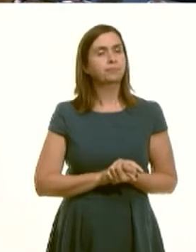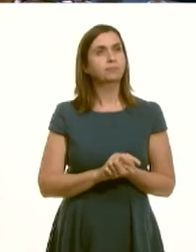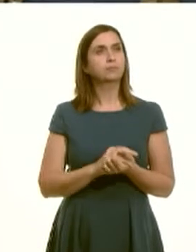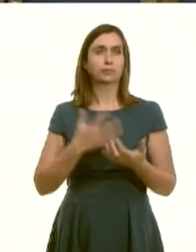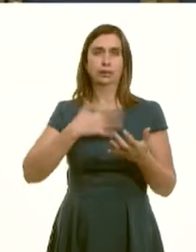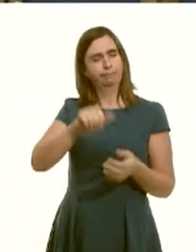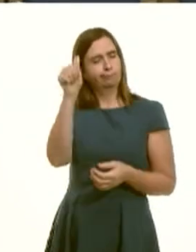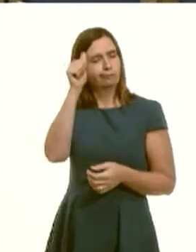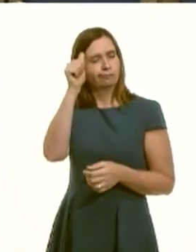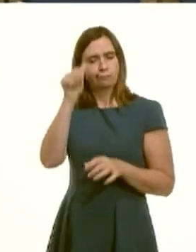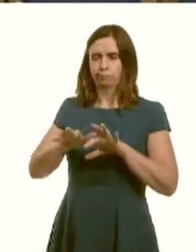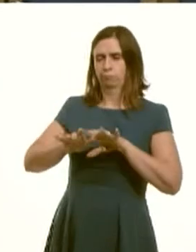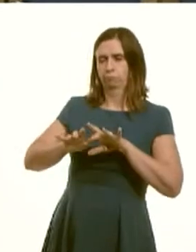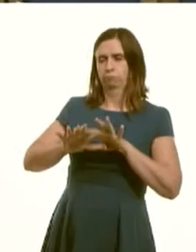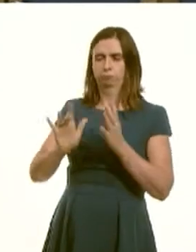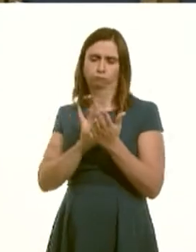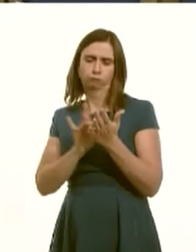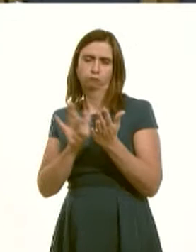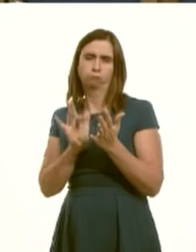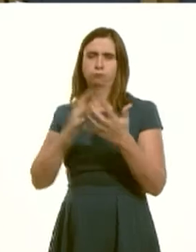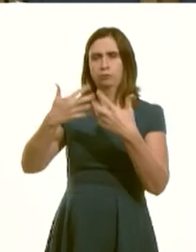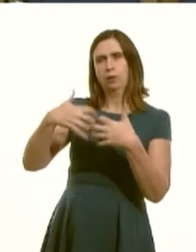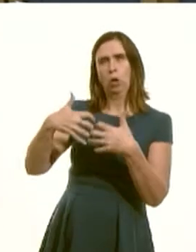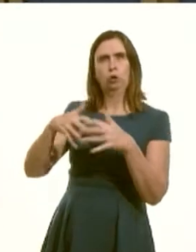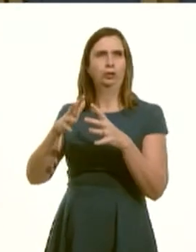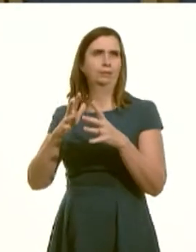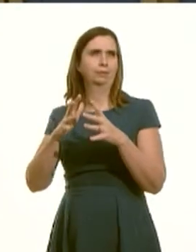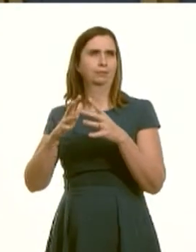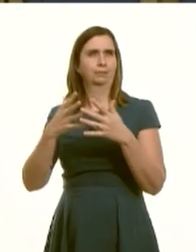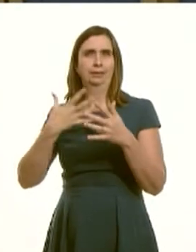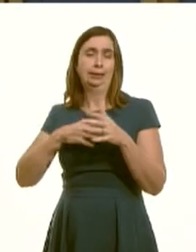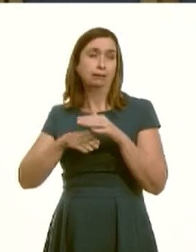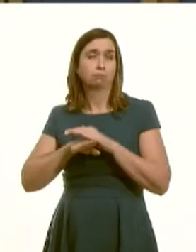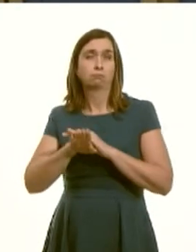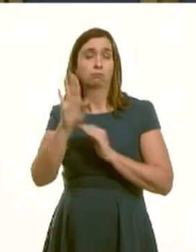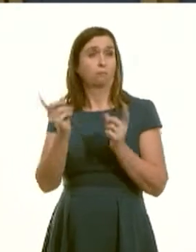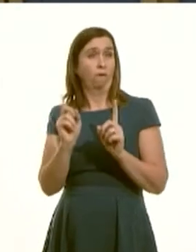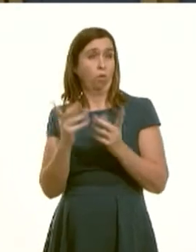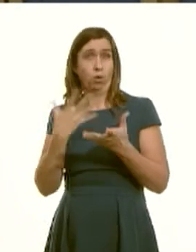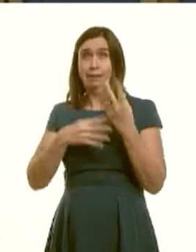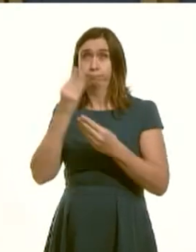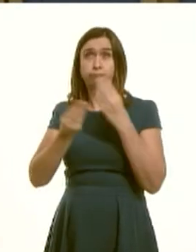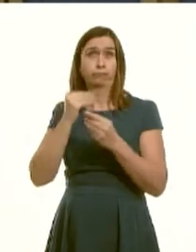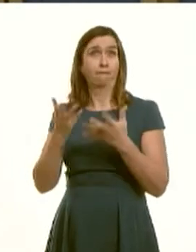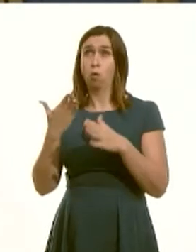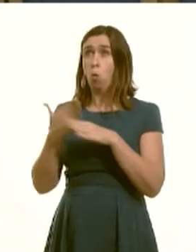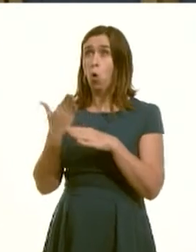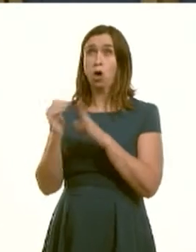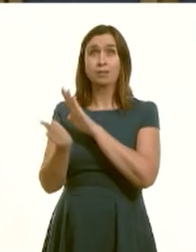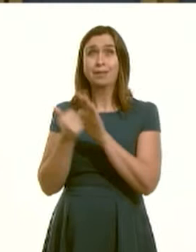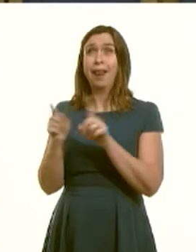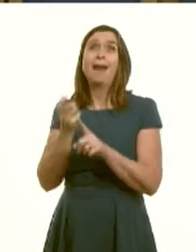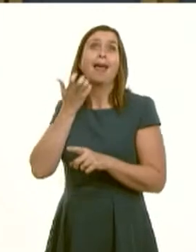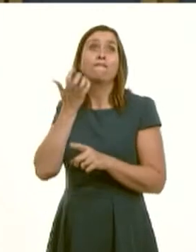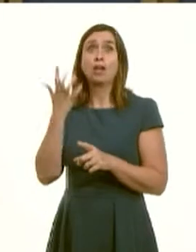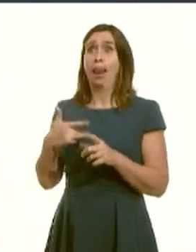literacy and internet access are crucial to everyday life now, not just in terms of workplace skills, but in access for everyday